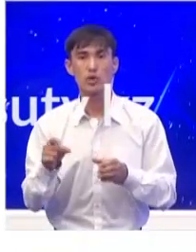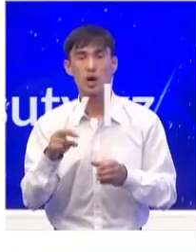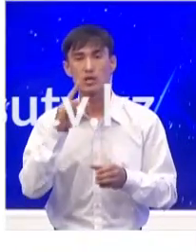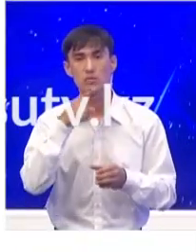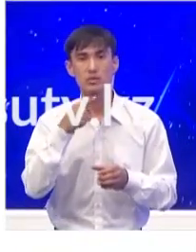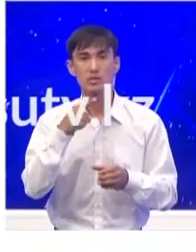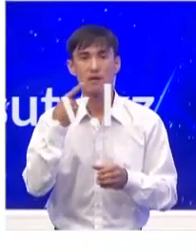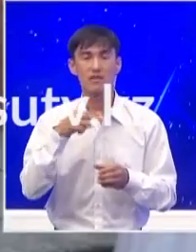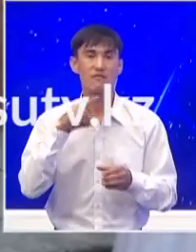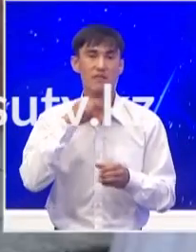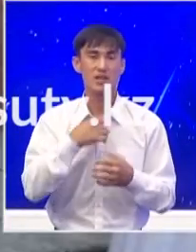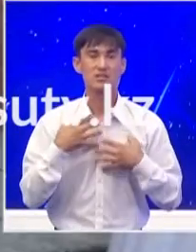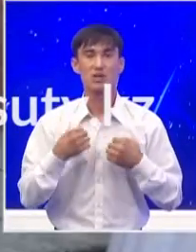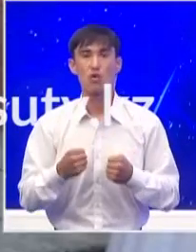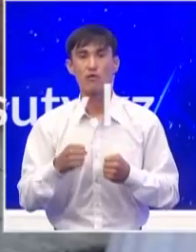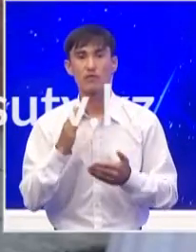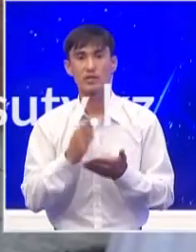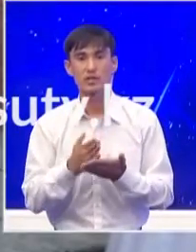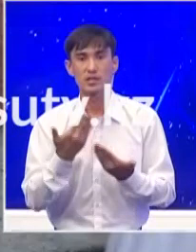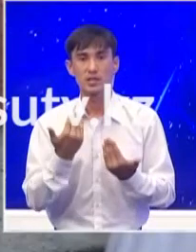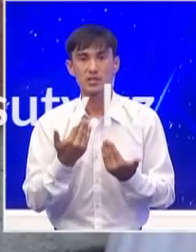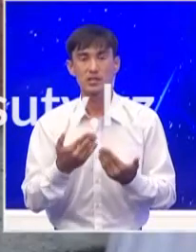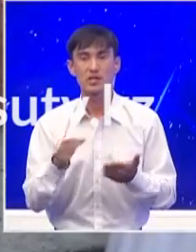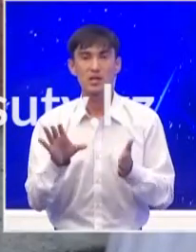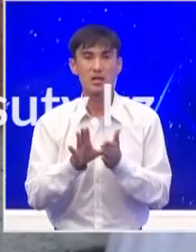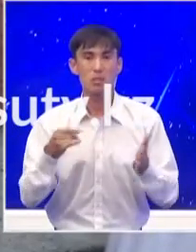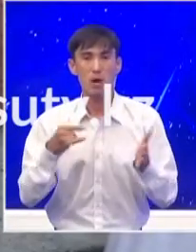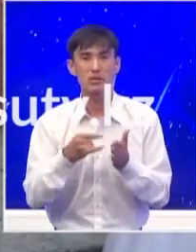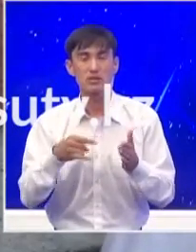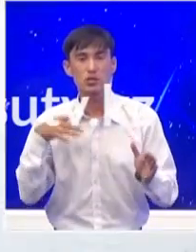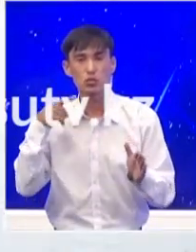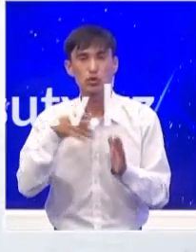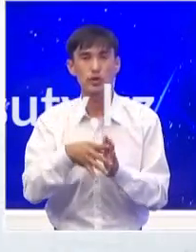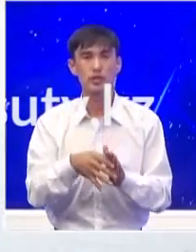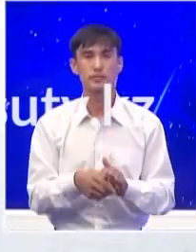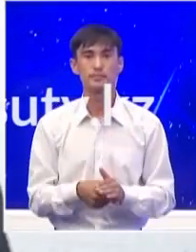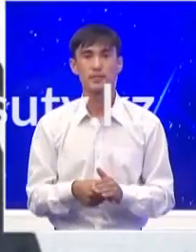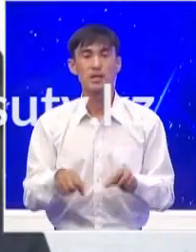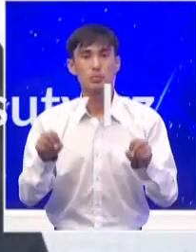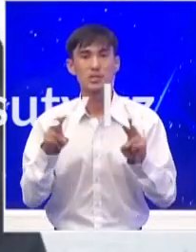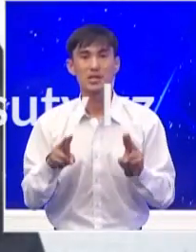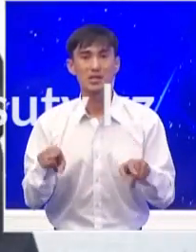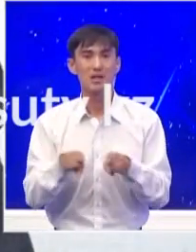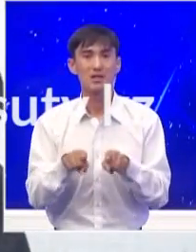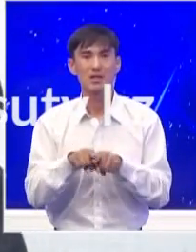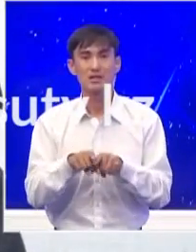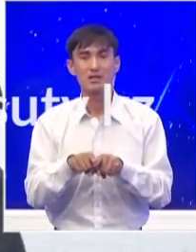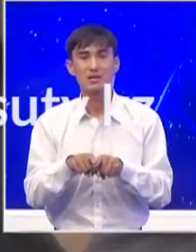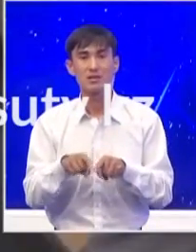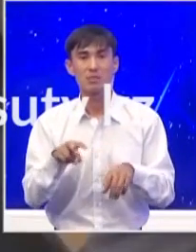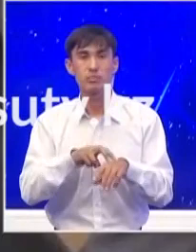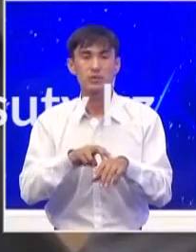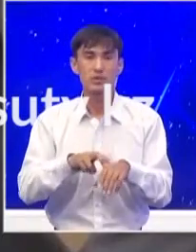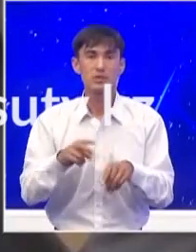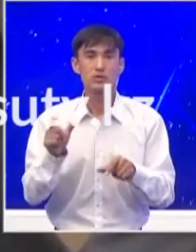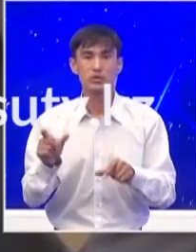станции приносят вред здоровью и являются источниками электромагнитного излучения специально для таких радио фоба в скором времени